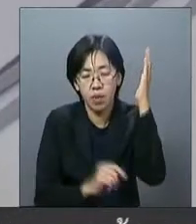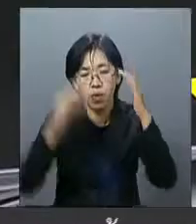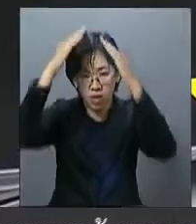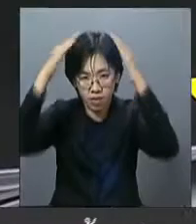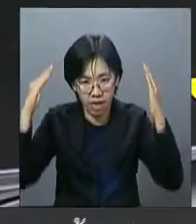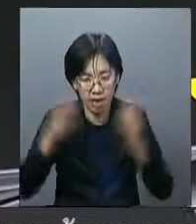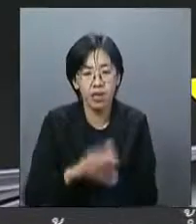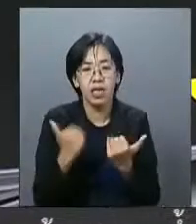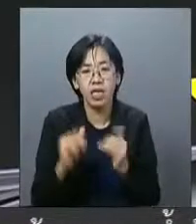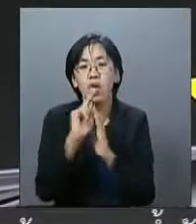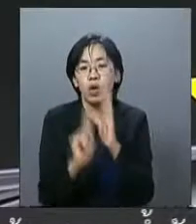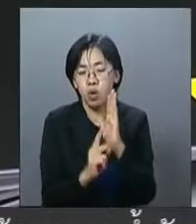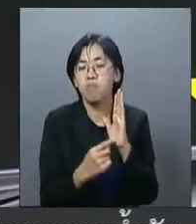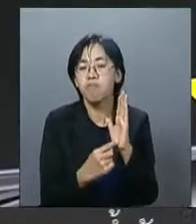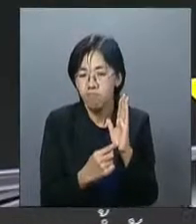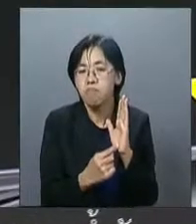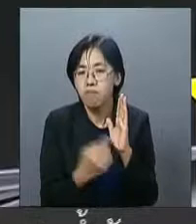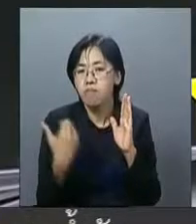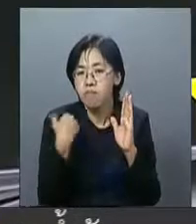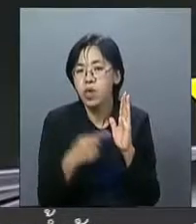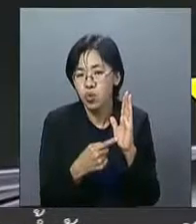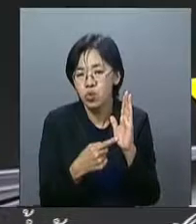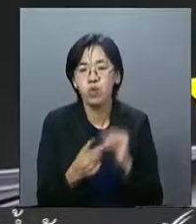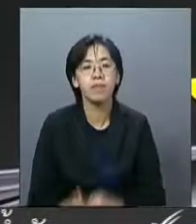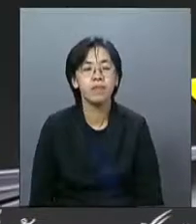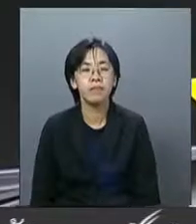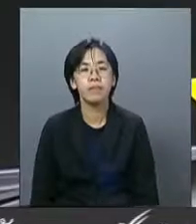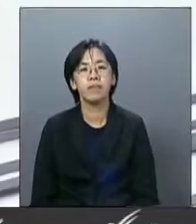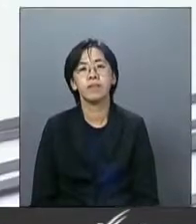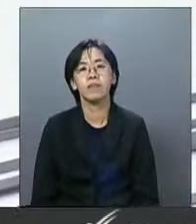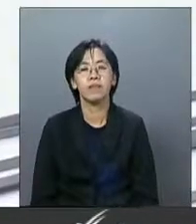ยังคงมีและใช้โทษประหารชีวิตอยู่